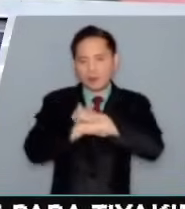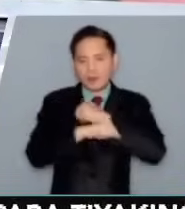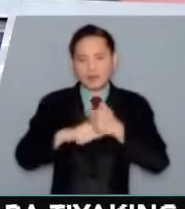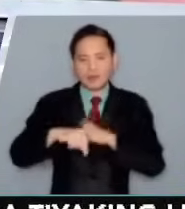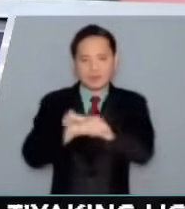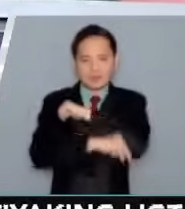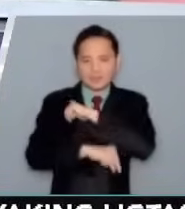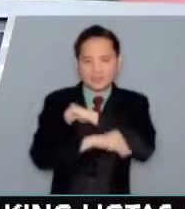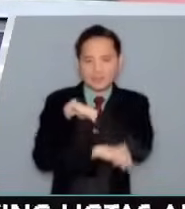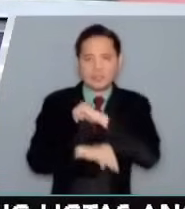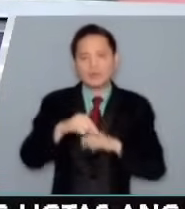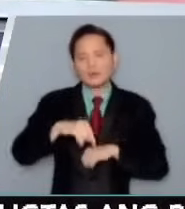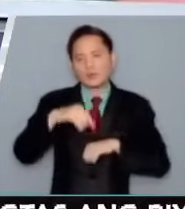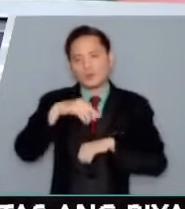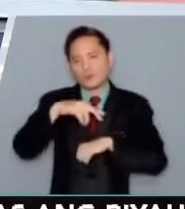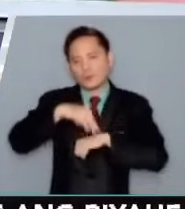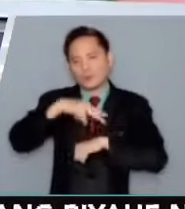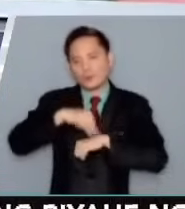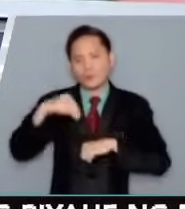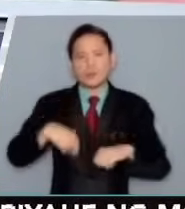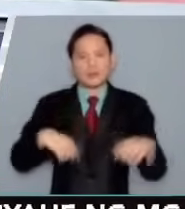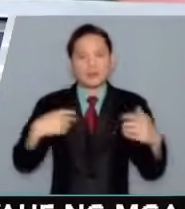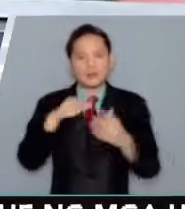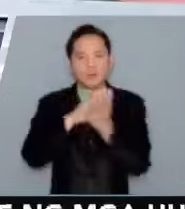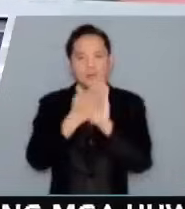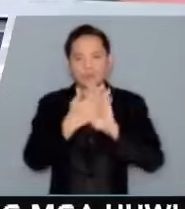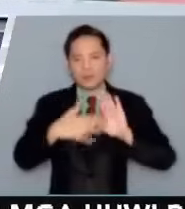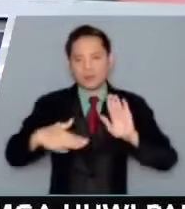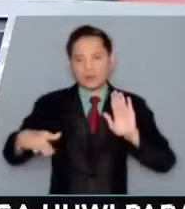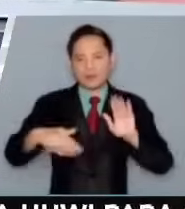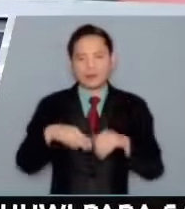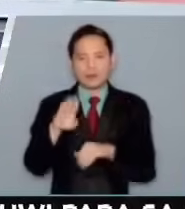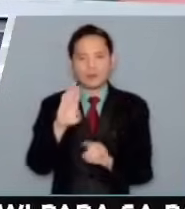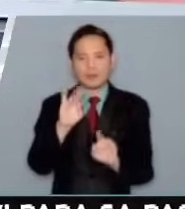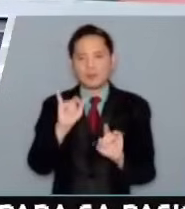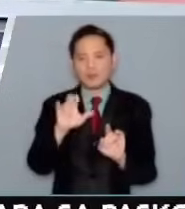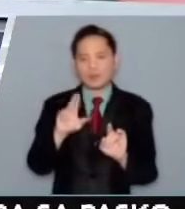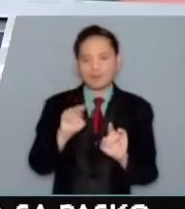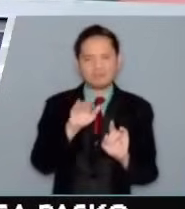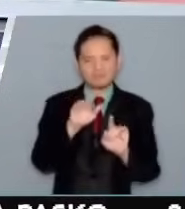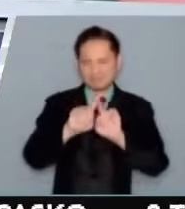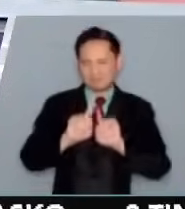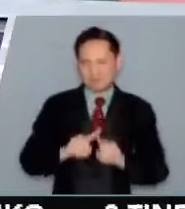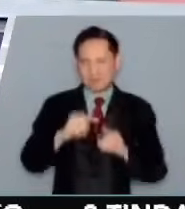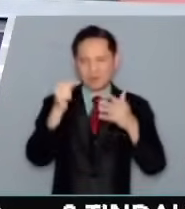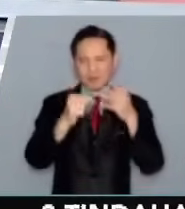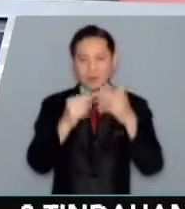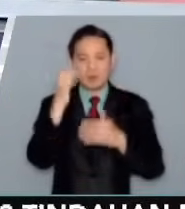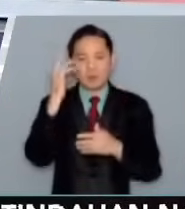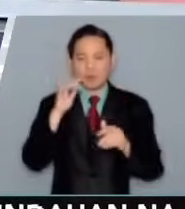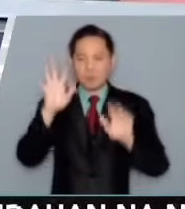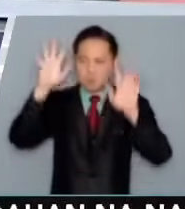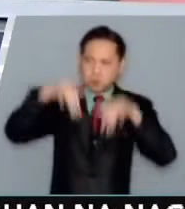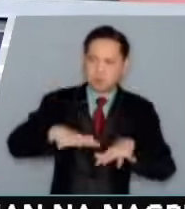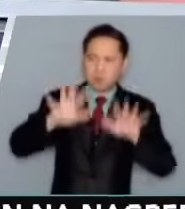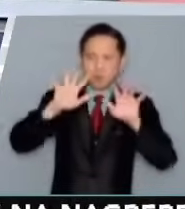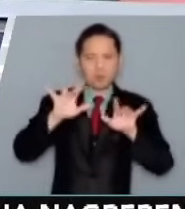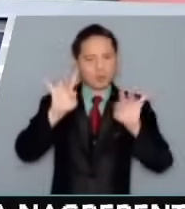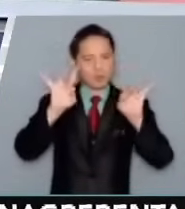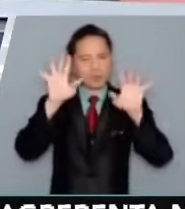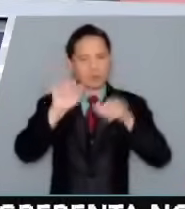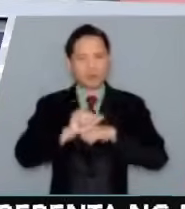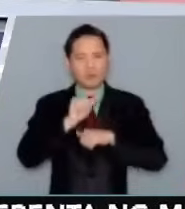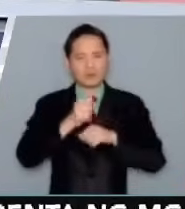Norte, Catanduanes at dito sa may bandang Babuyan at Batanes Island. Inaasahan kasi ang matatas na alon sa mga nasabing lugar. Mag-ingat po